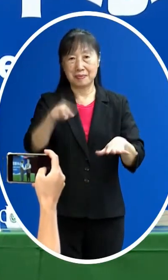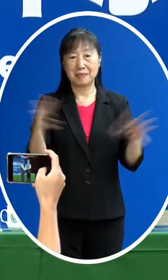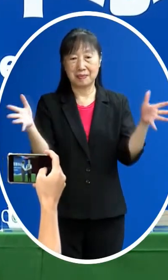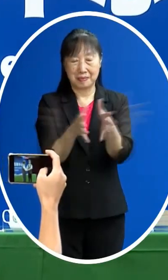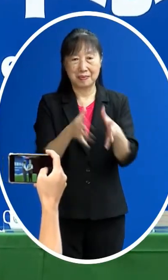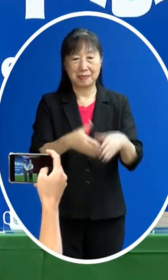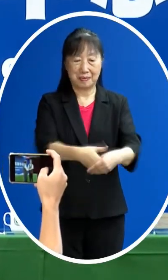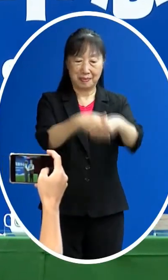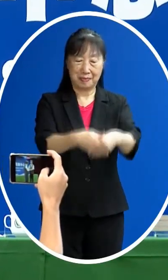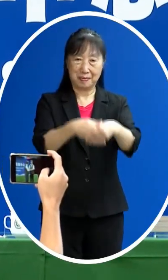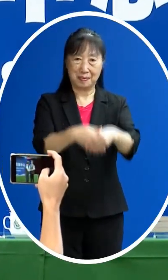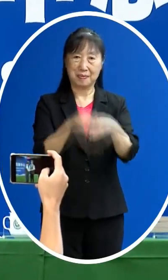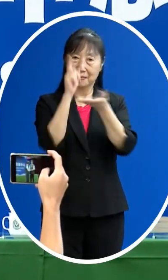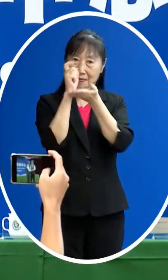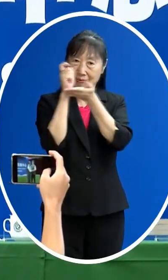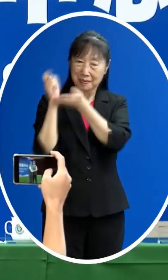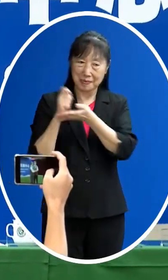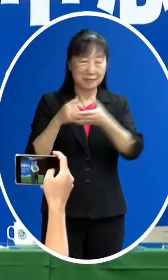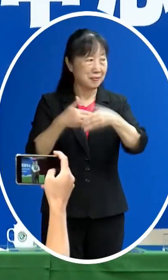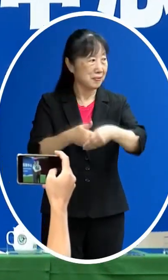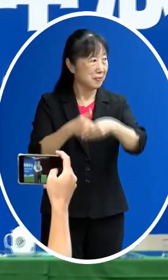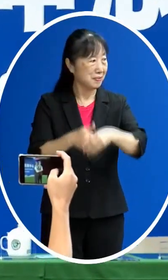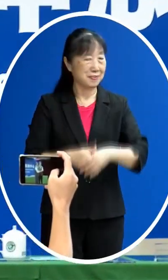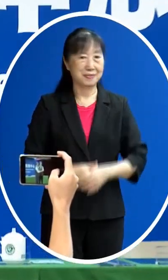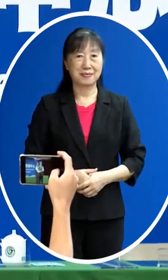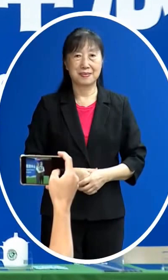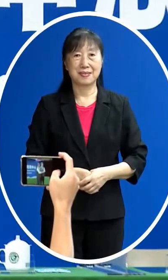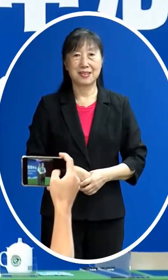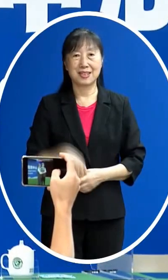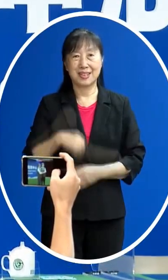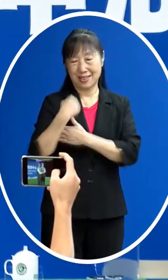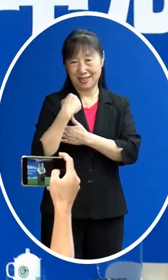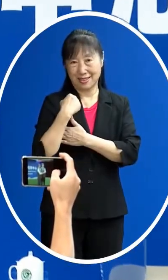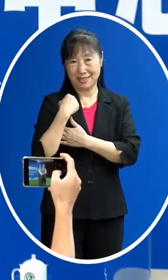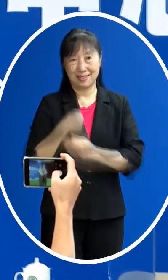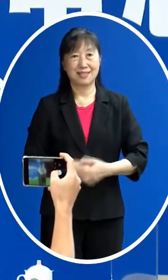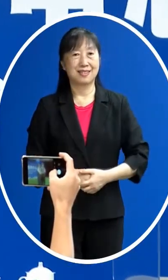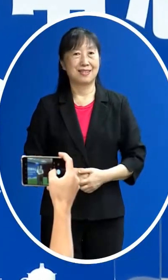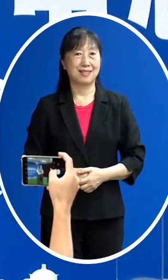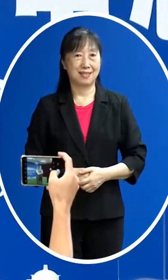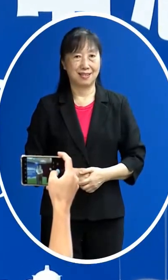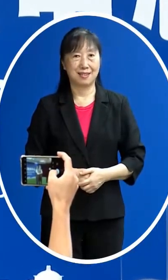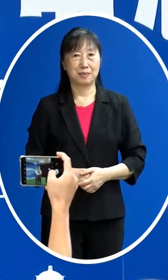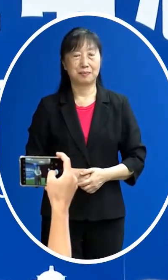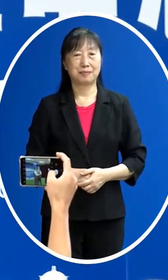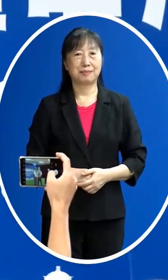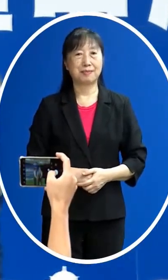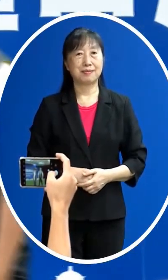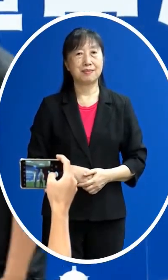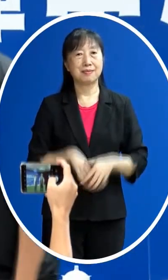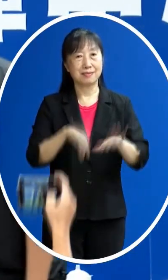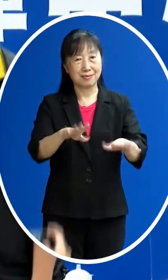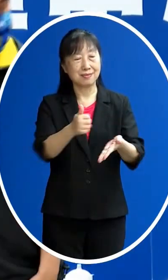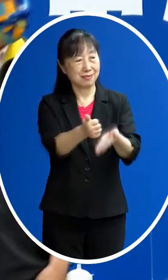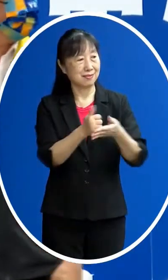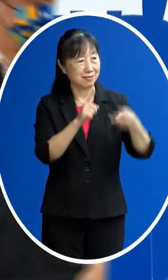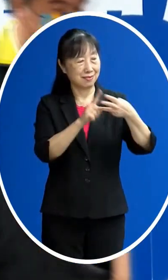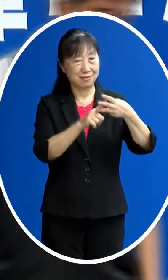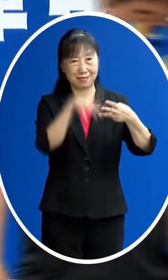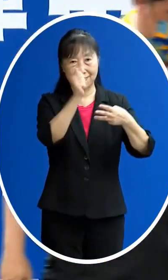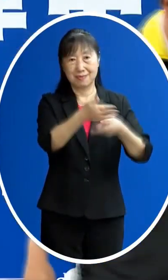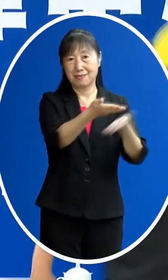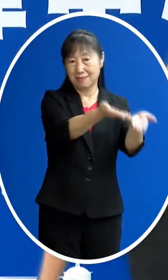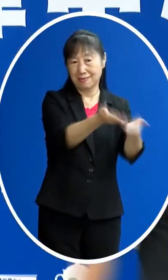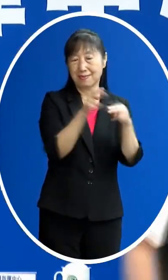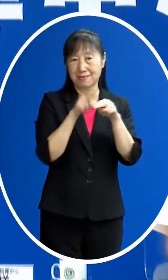哦，两个人握手。OK， 加油。好，接下来我们要请这个王指挥官先